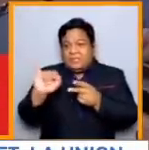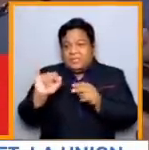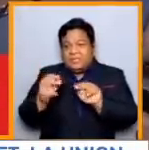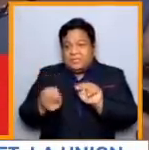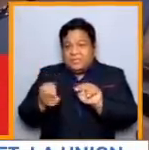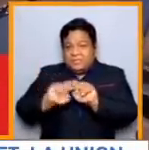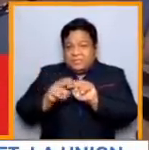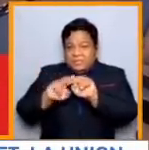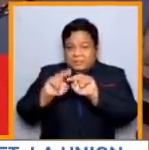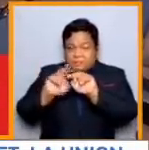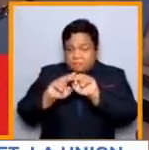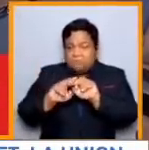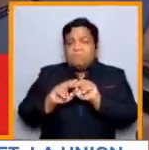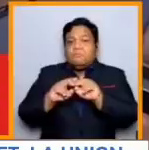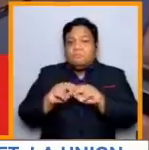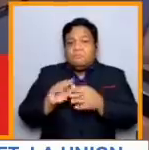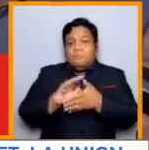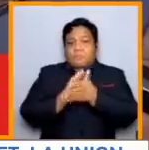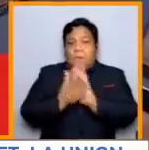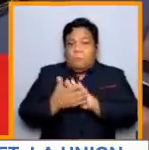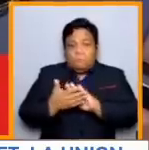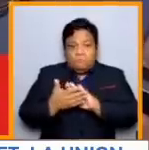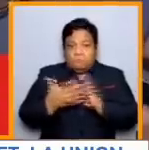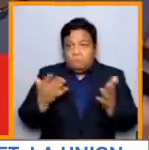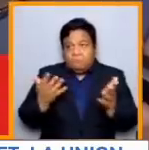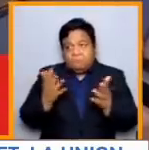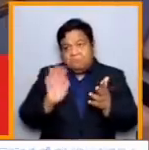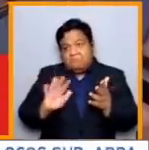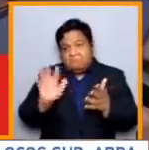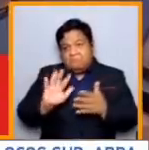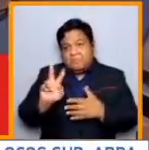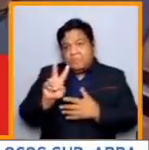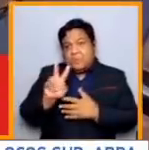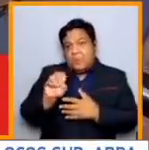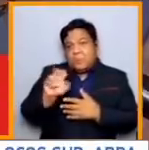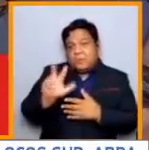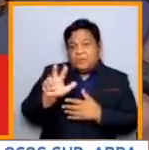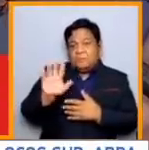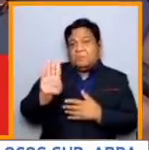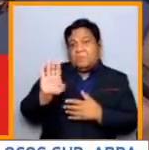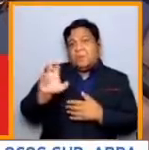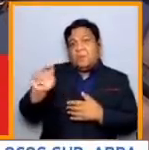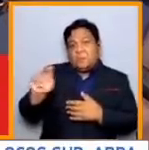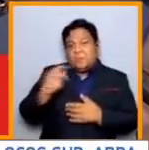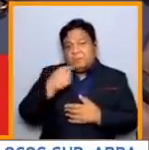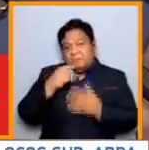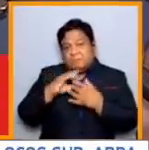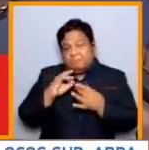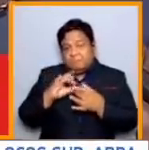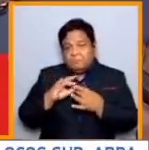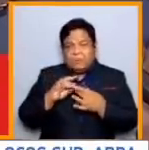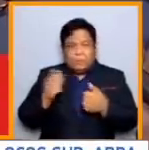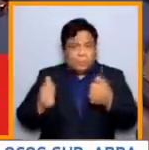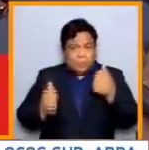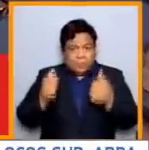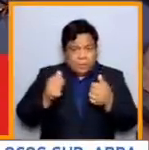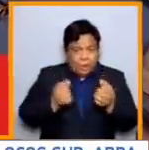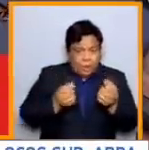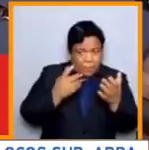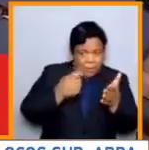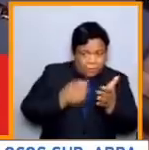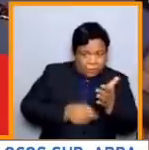and interest, it's now, they say, around 203 billion. So which amount is going to be